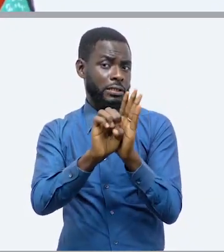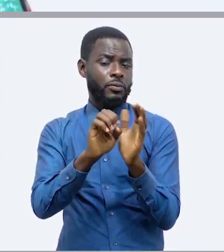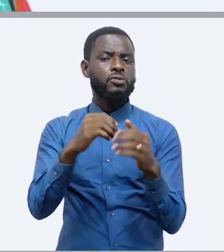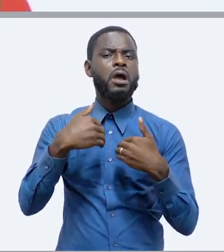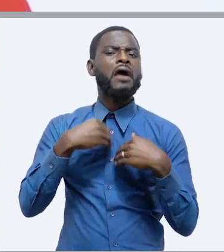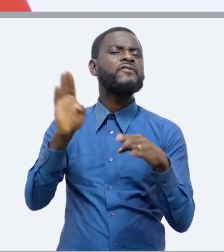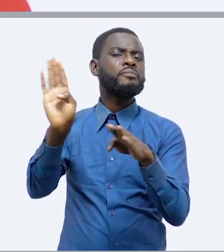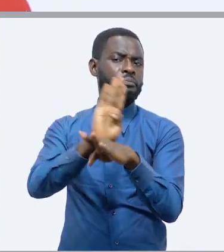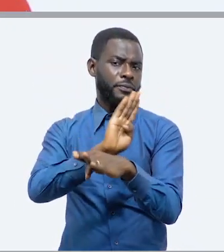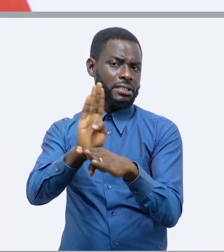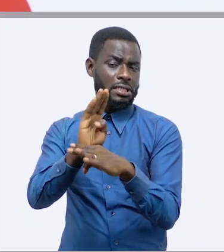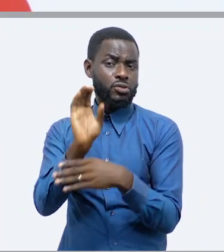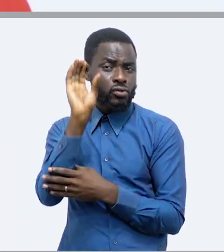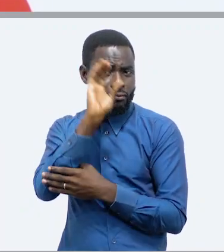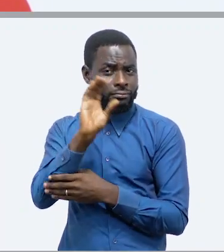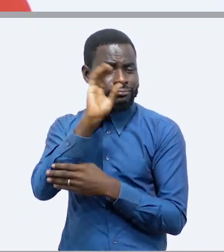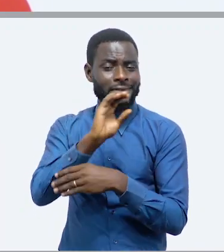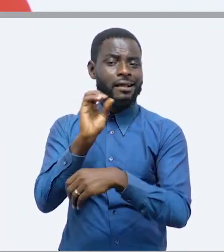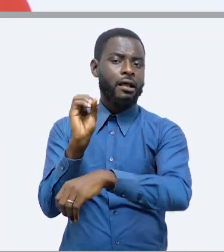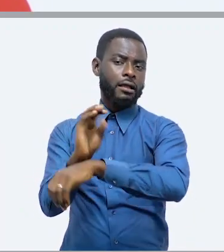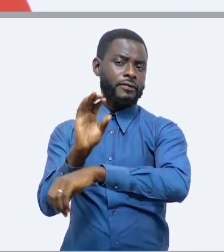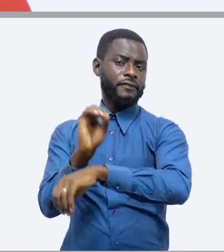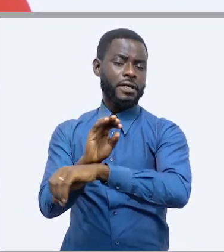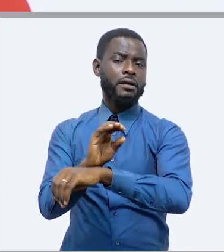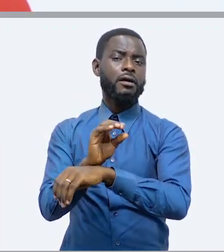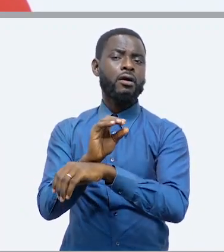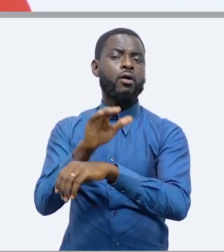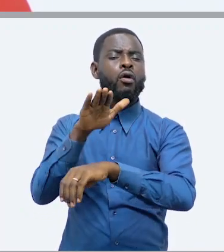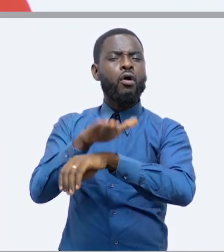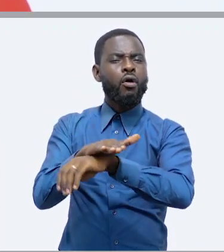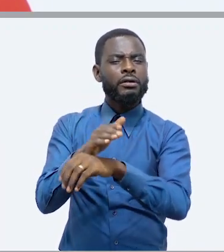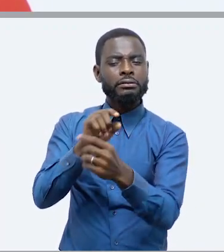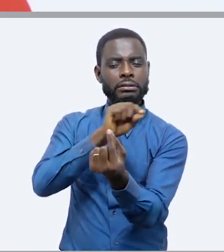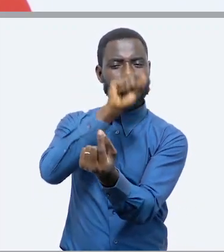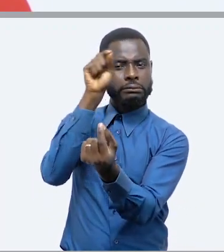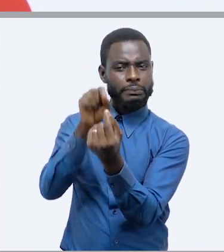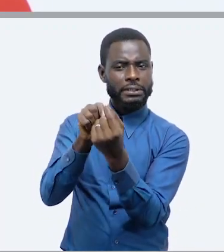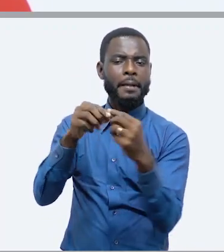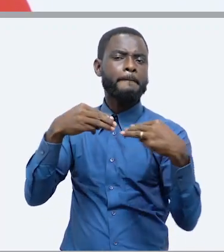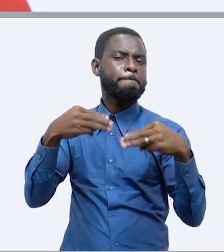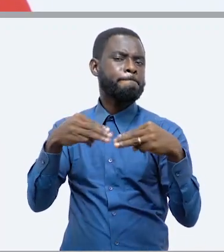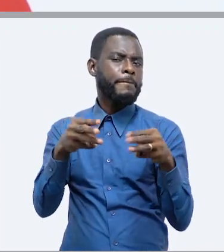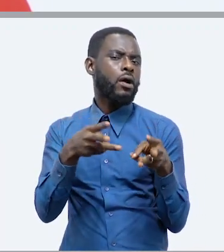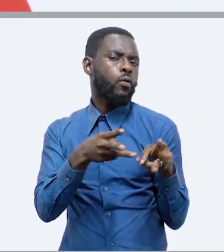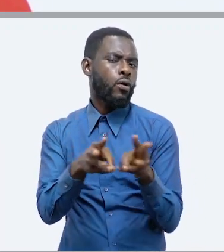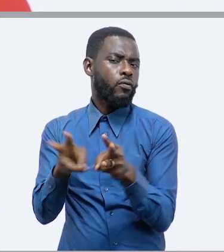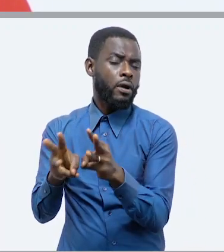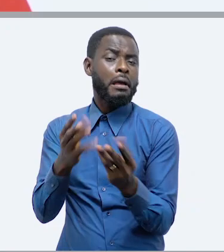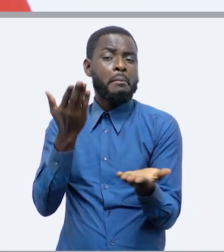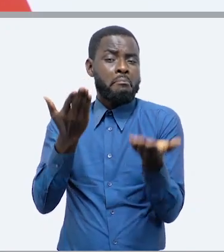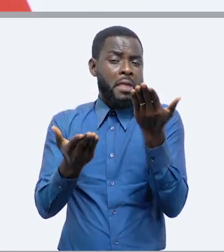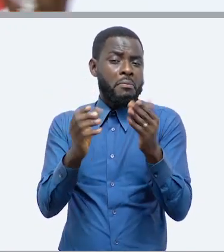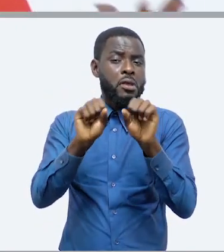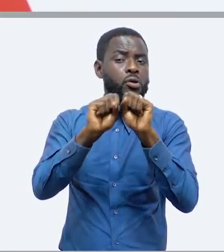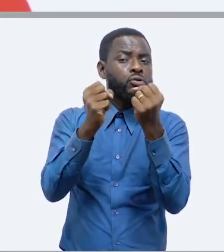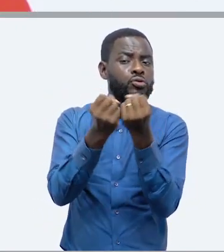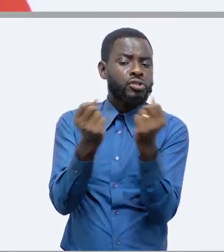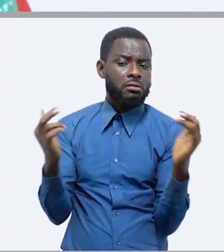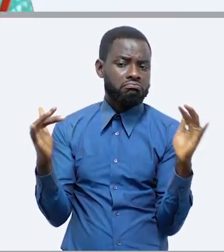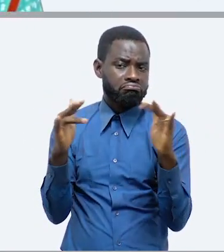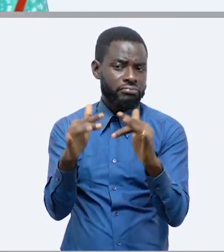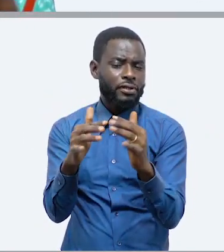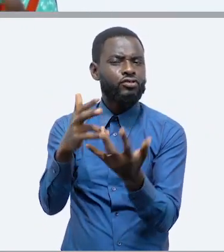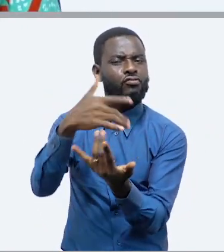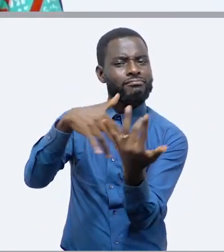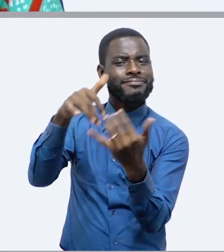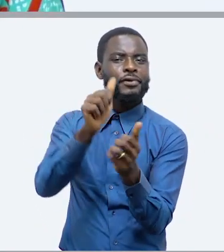kuhi. Nekwe leo ye ni femo kushishin, oke mena sanikba, no yosi ake. Moko hien gbe na